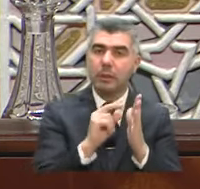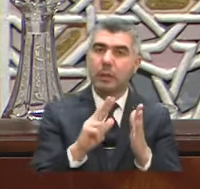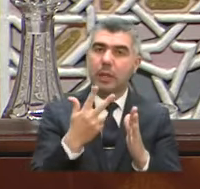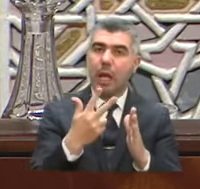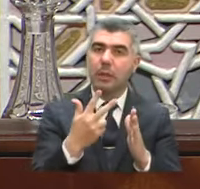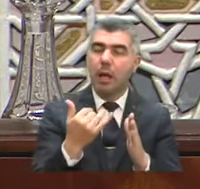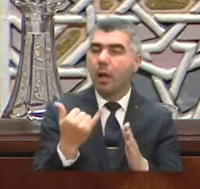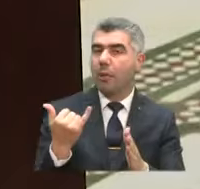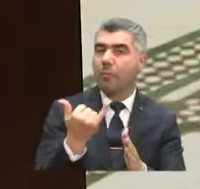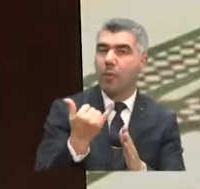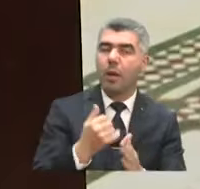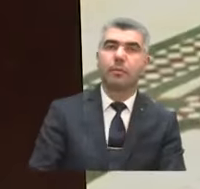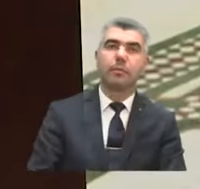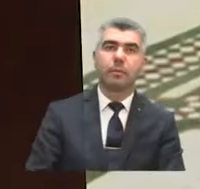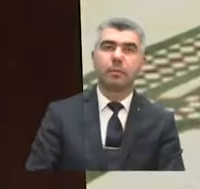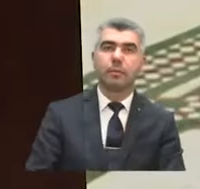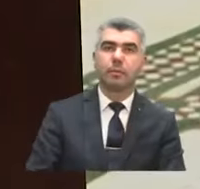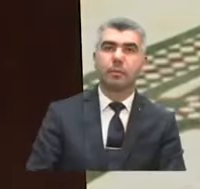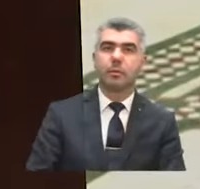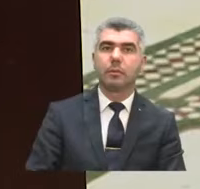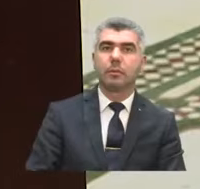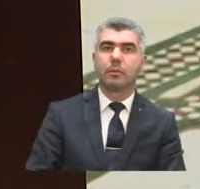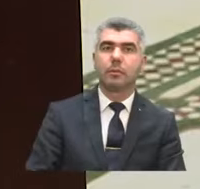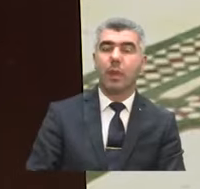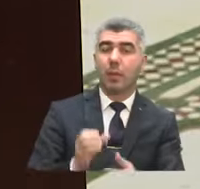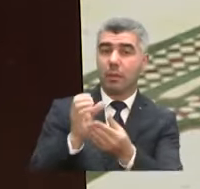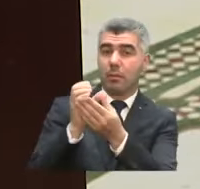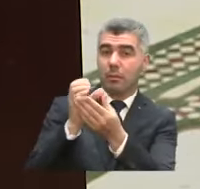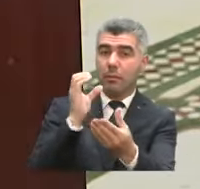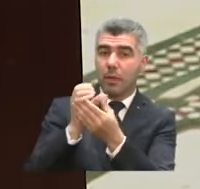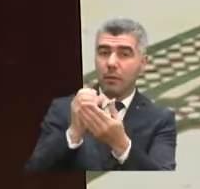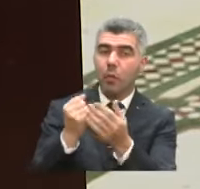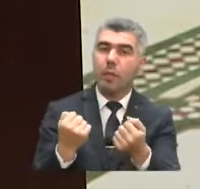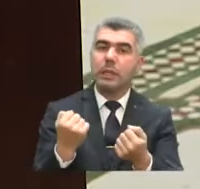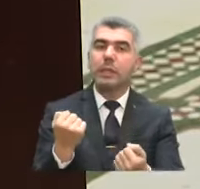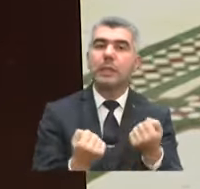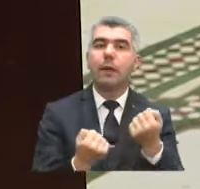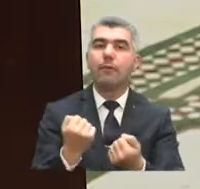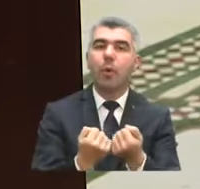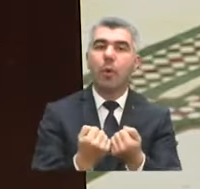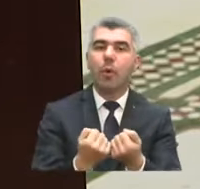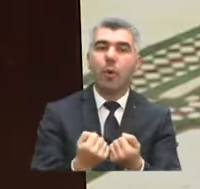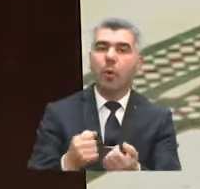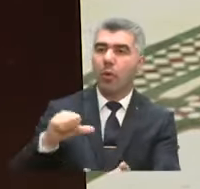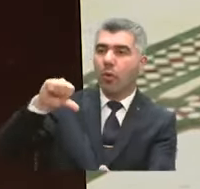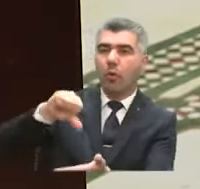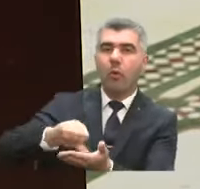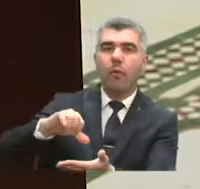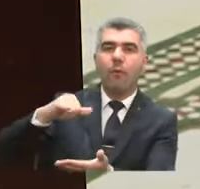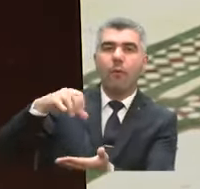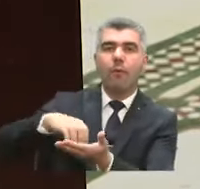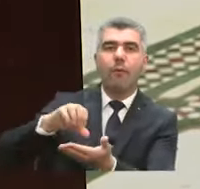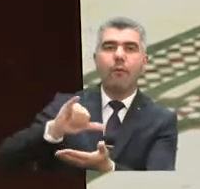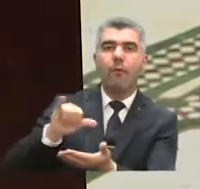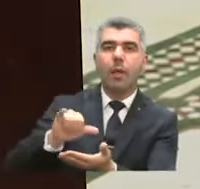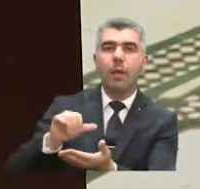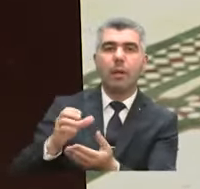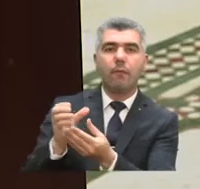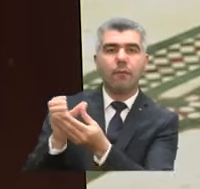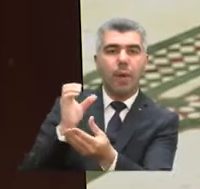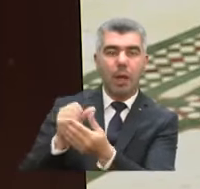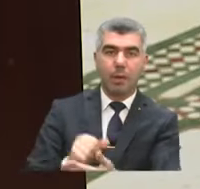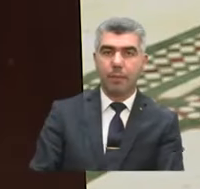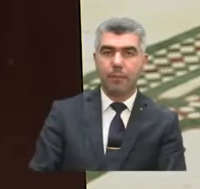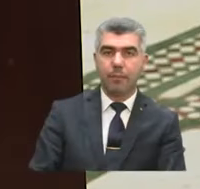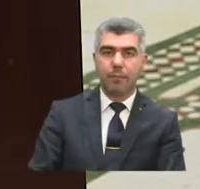الرئيسية لهذا النقل، وهي الحافلة والسائق المهني والمحطة الطرقية. بالنسبة للحافلة، تم إعداد